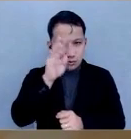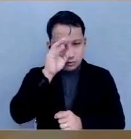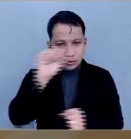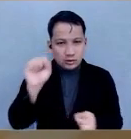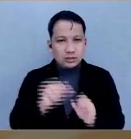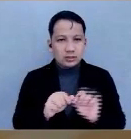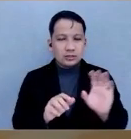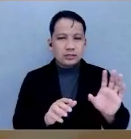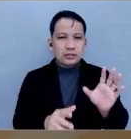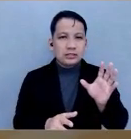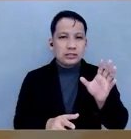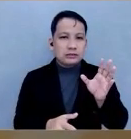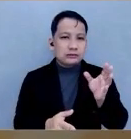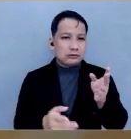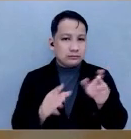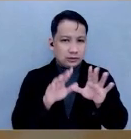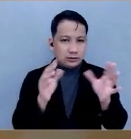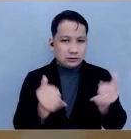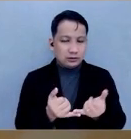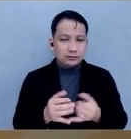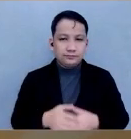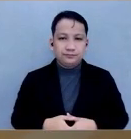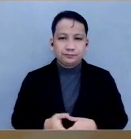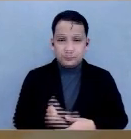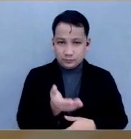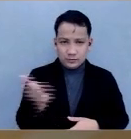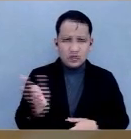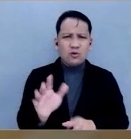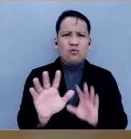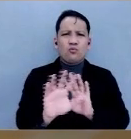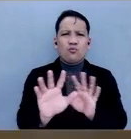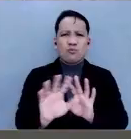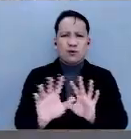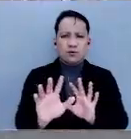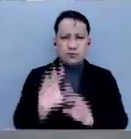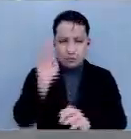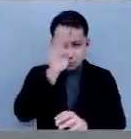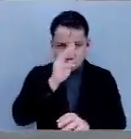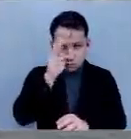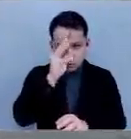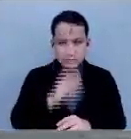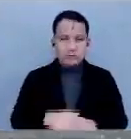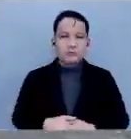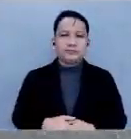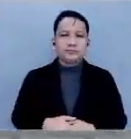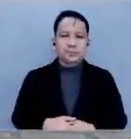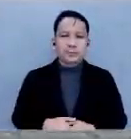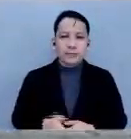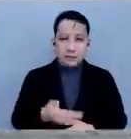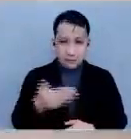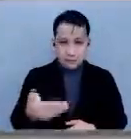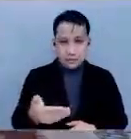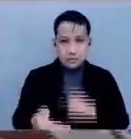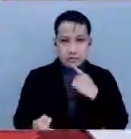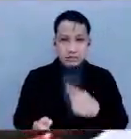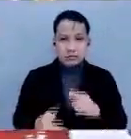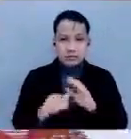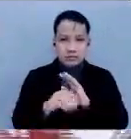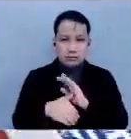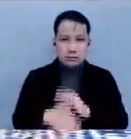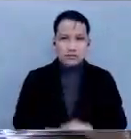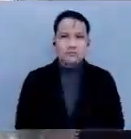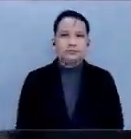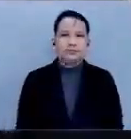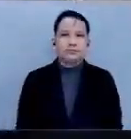barangay, that they don't have any worries. Sinigundahan naman yan ng COMELEC.